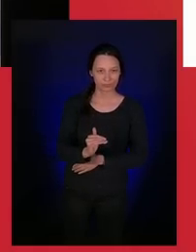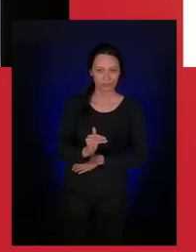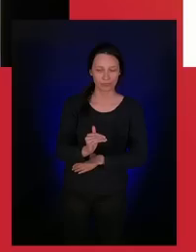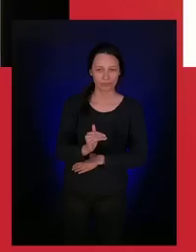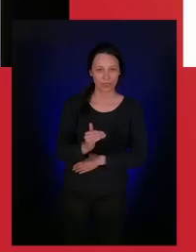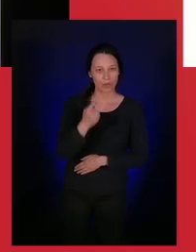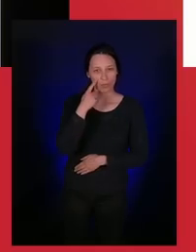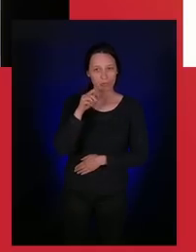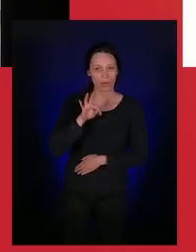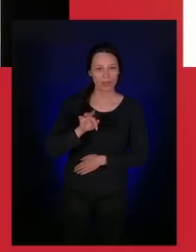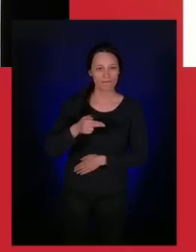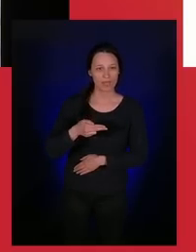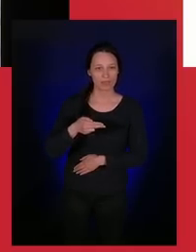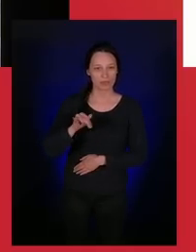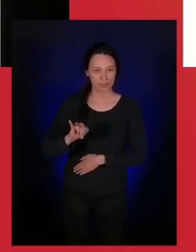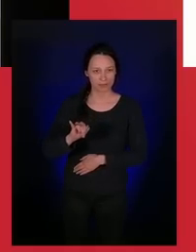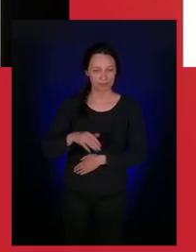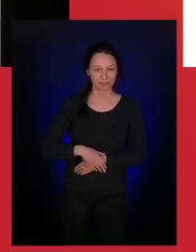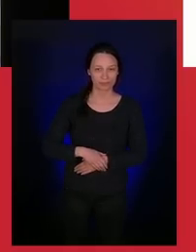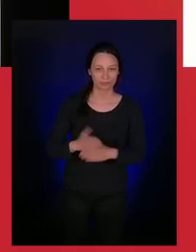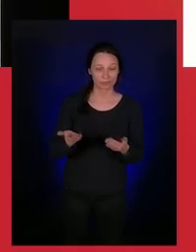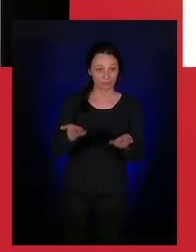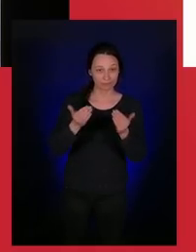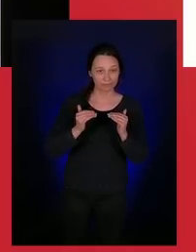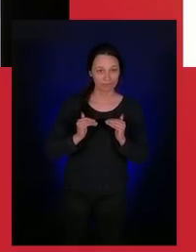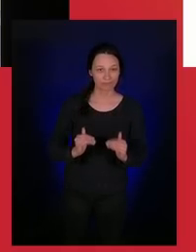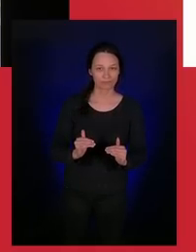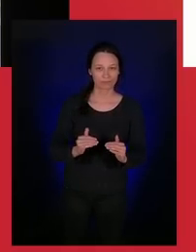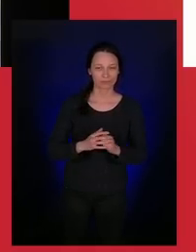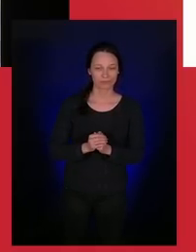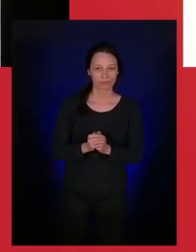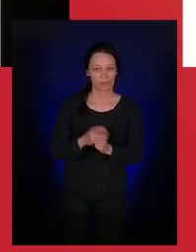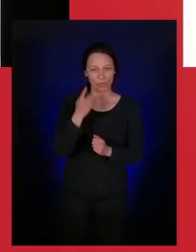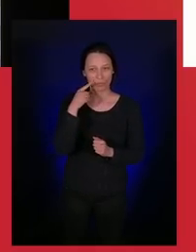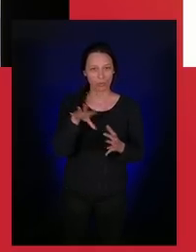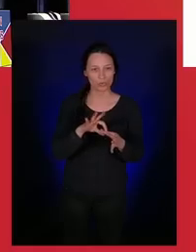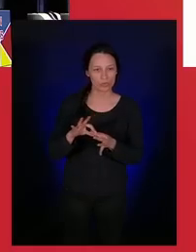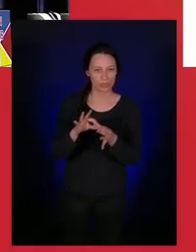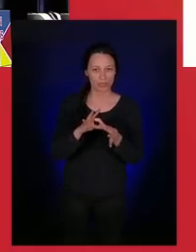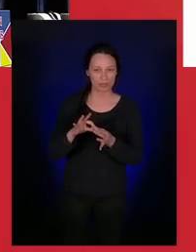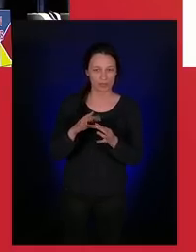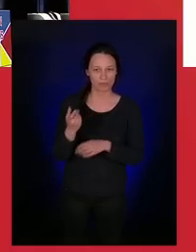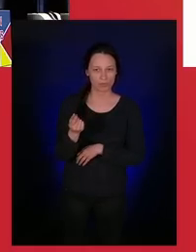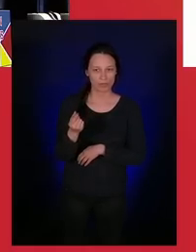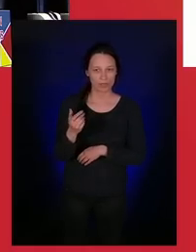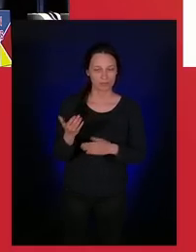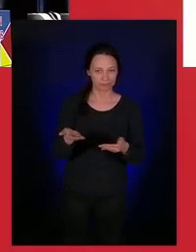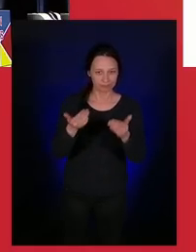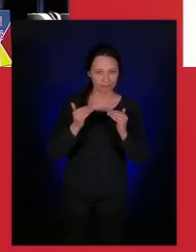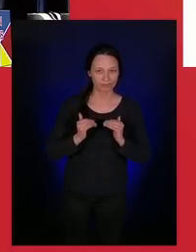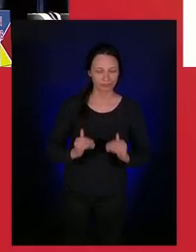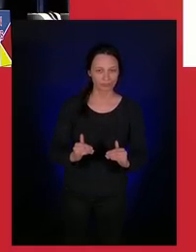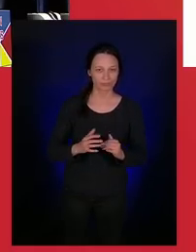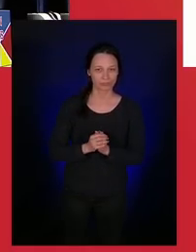centimes pour le FNI. 20 582 euros et 55 centimes à la Solidarité financière et 2 208